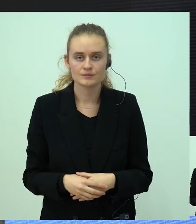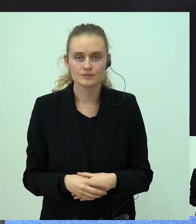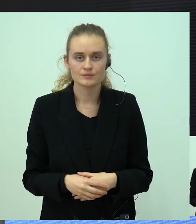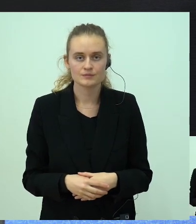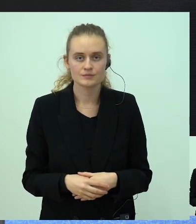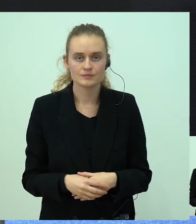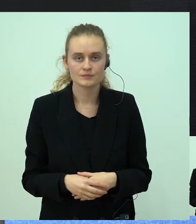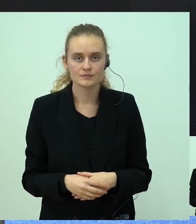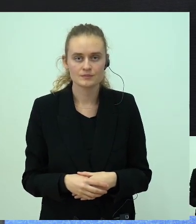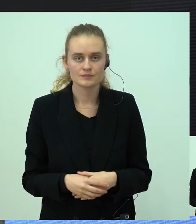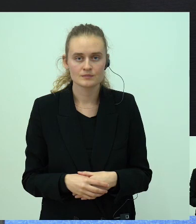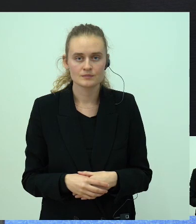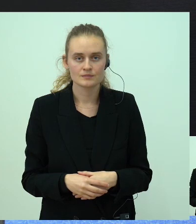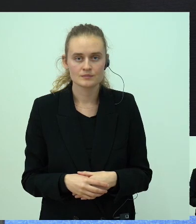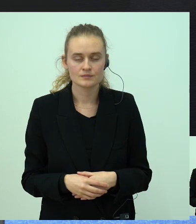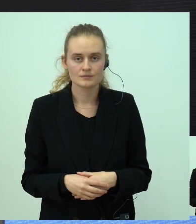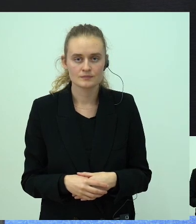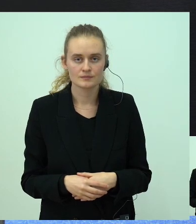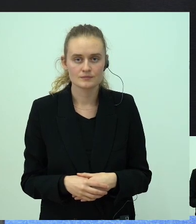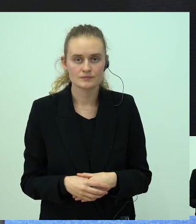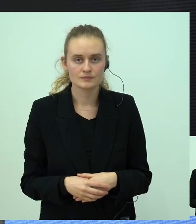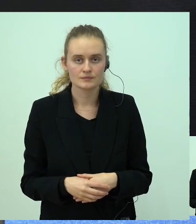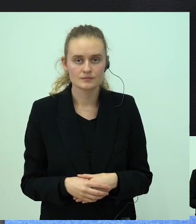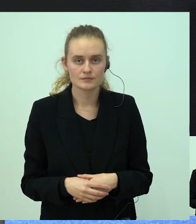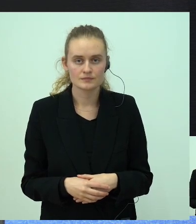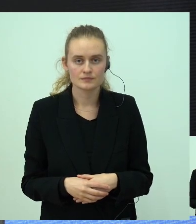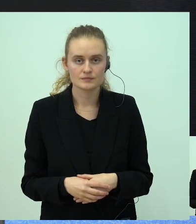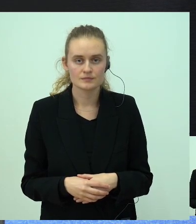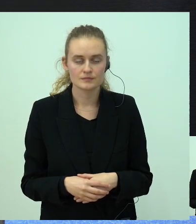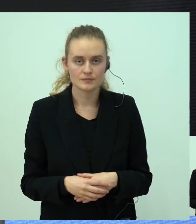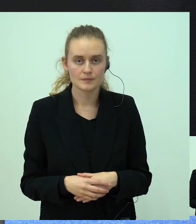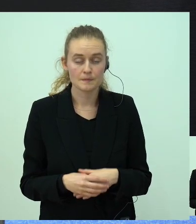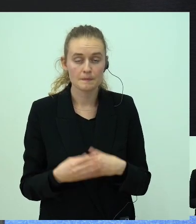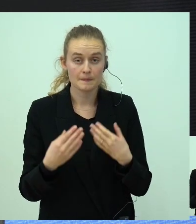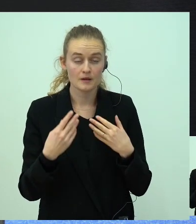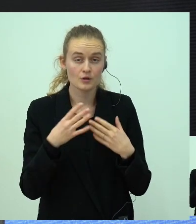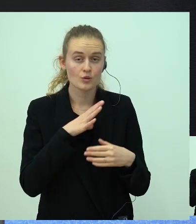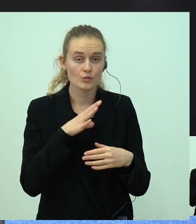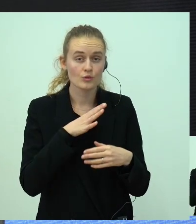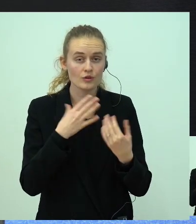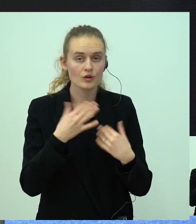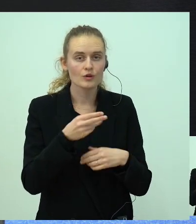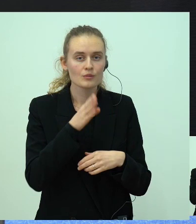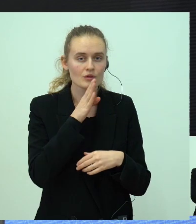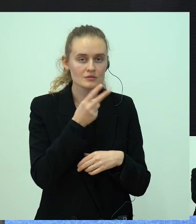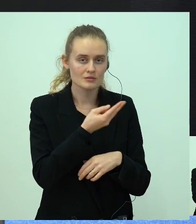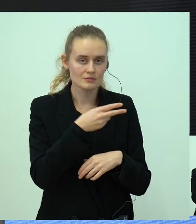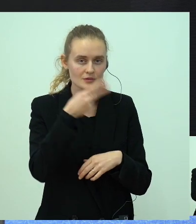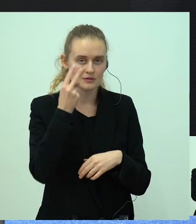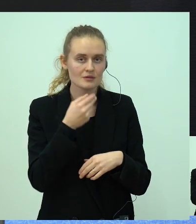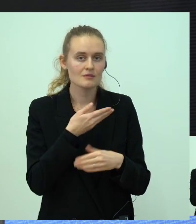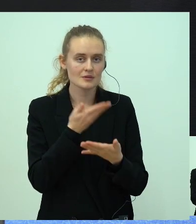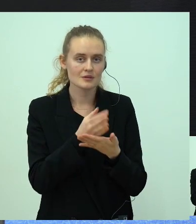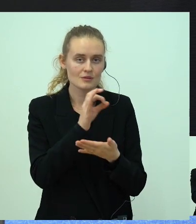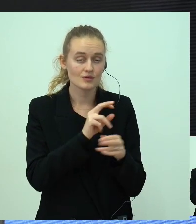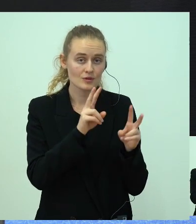Ką jau beje pabrėžė ir prieš tai tyrimą pristačiusios dvi merginos, nėra tokių planų imtis